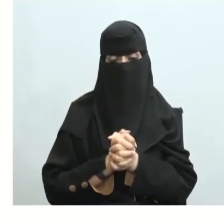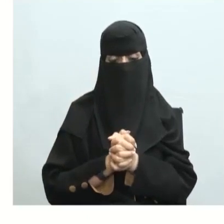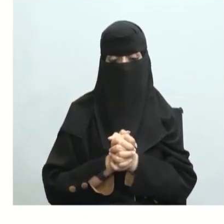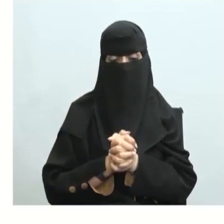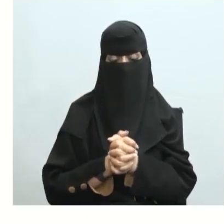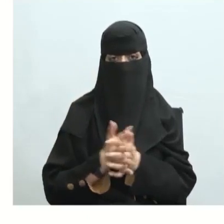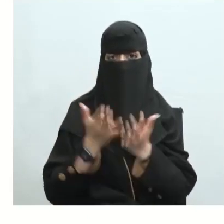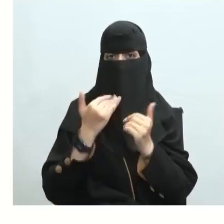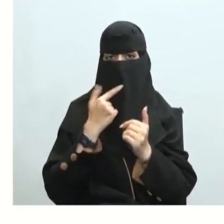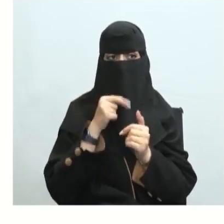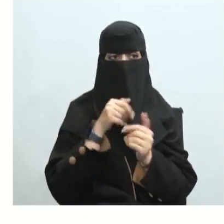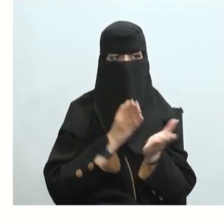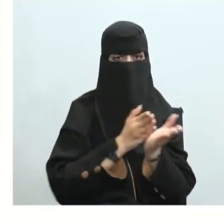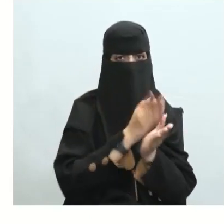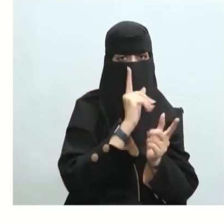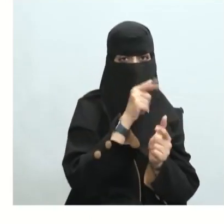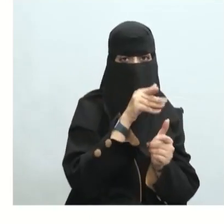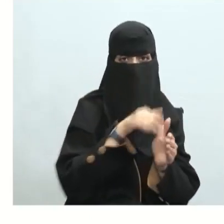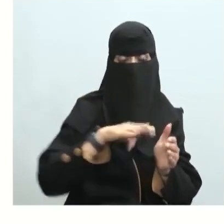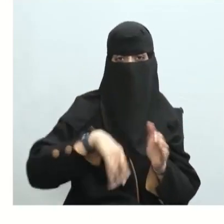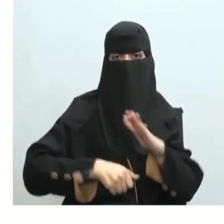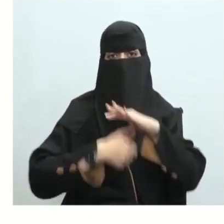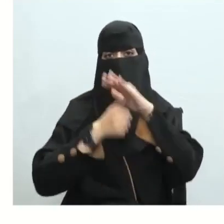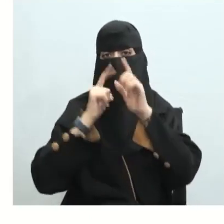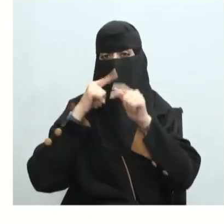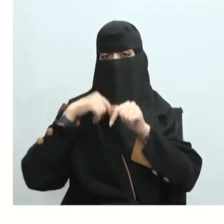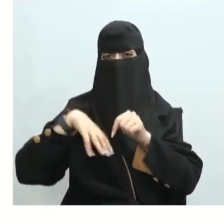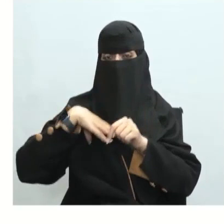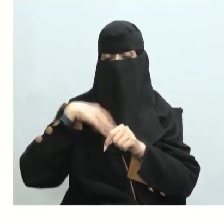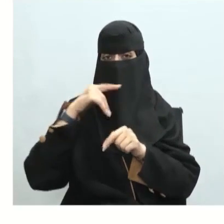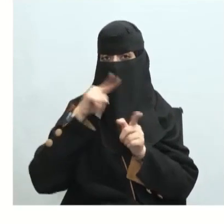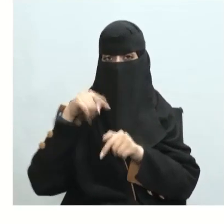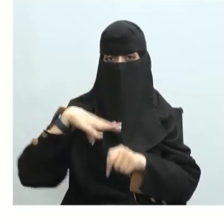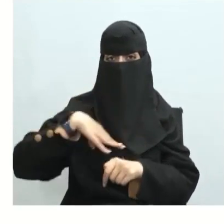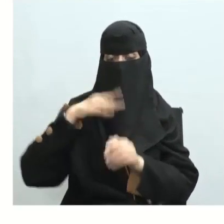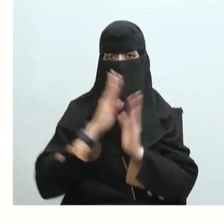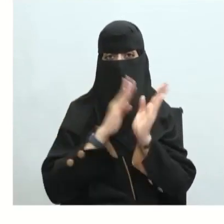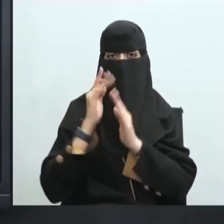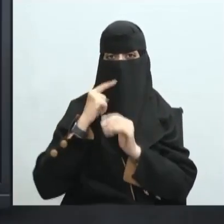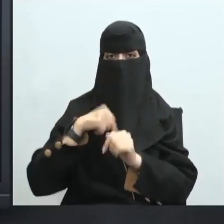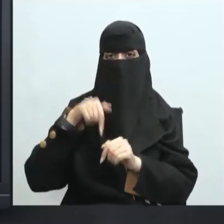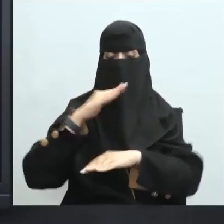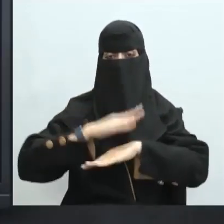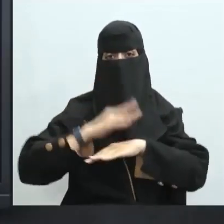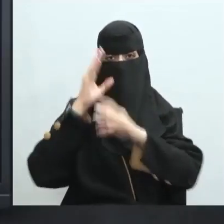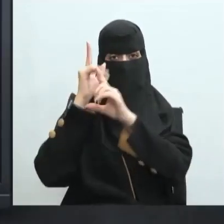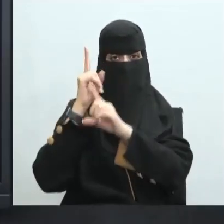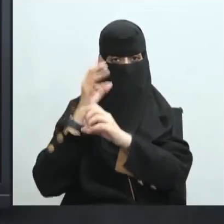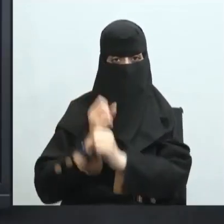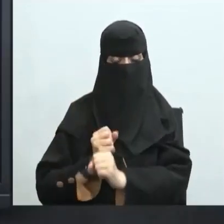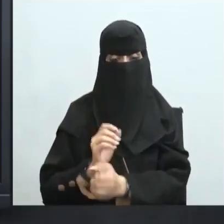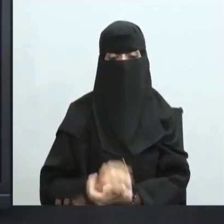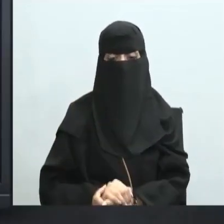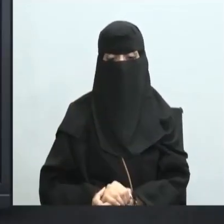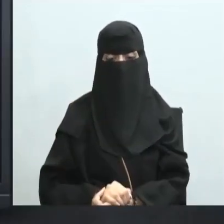المرئيات ما الجهه المستقبله والمسؤول او اللقب الوظيفي ونا مثلا مكرم مدير مكتب التعليم حفظه الله